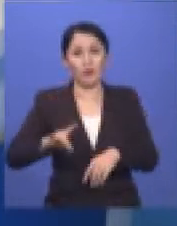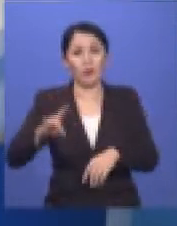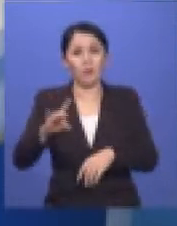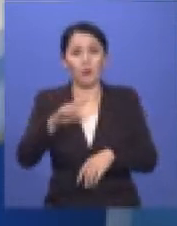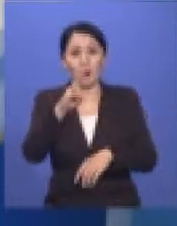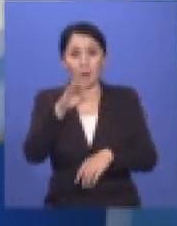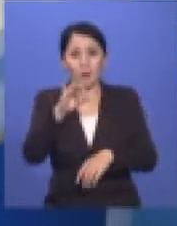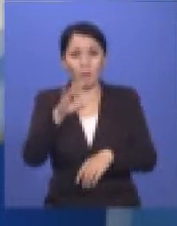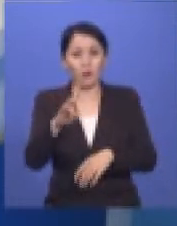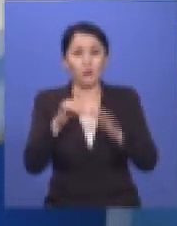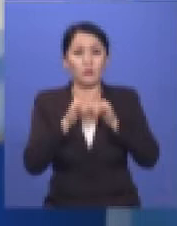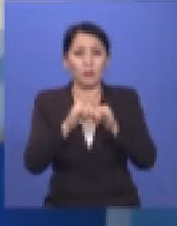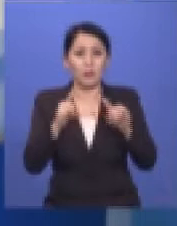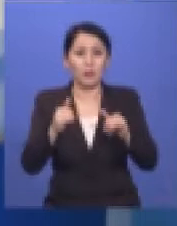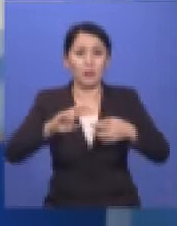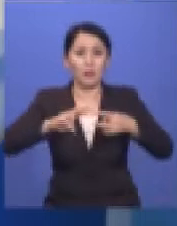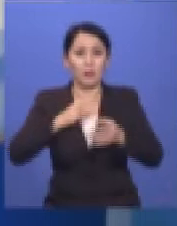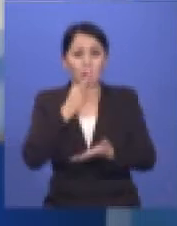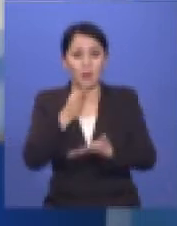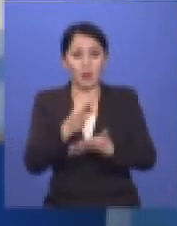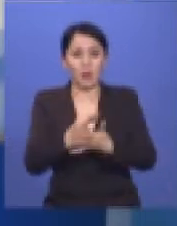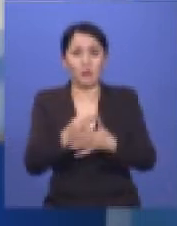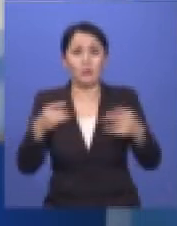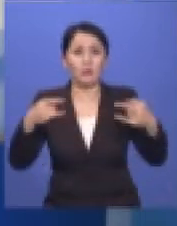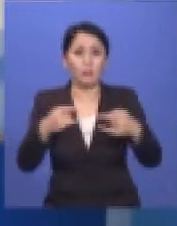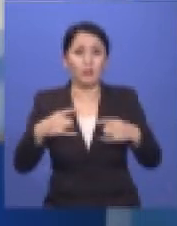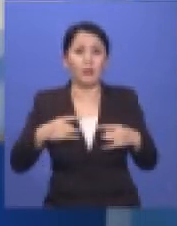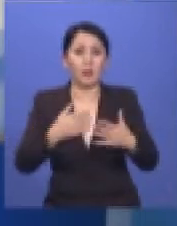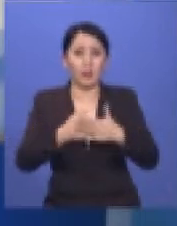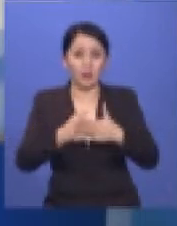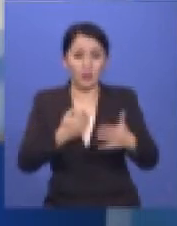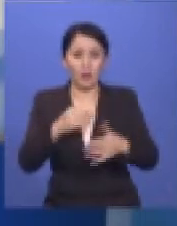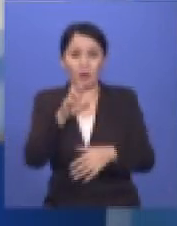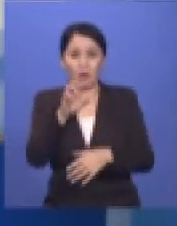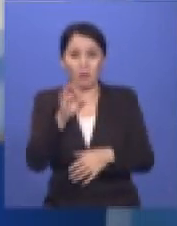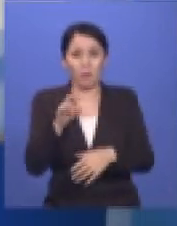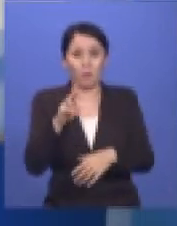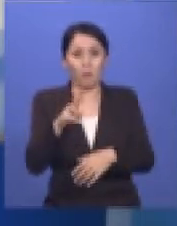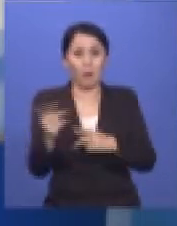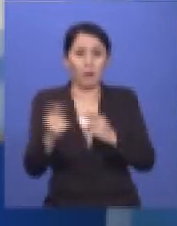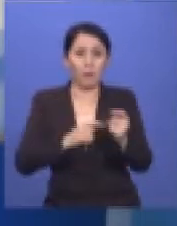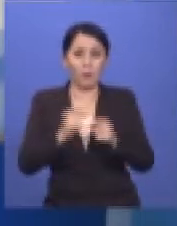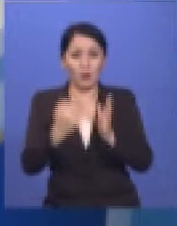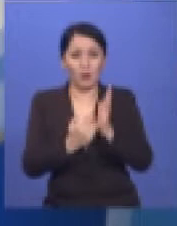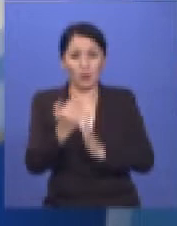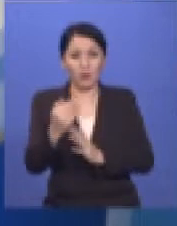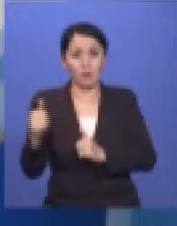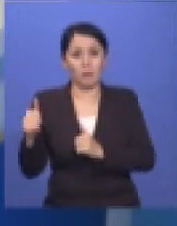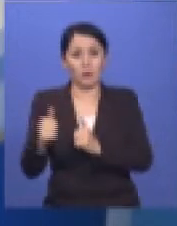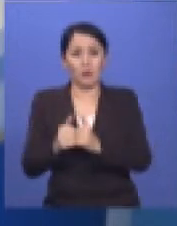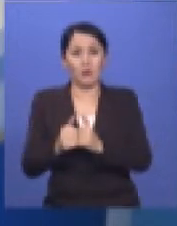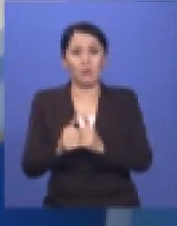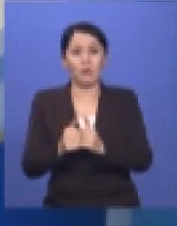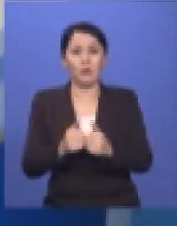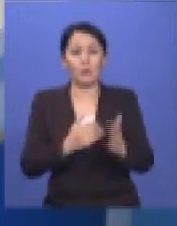өңірдің инфрақұрылымдық дамуы бойынша мәселелерге жауапты. Арна тілшілері мереке қарсаңында бөлім жетекшісіне дейін жоғары бап